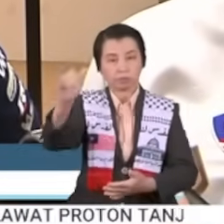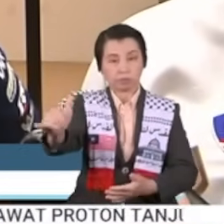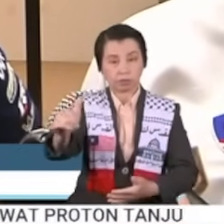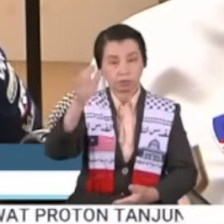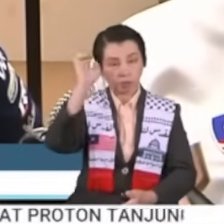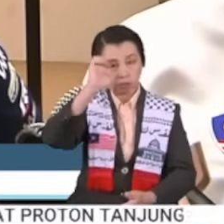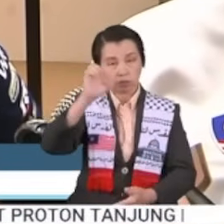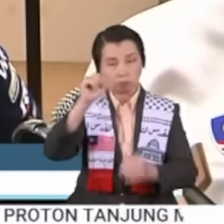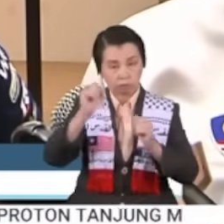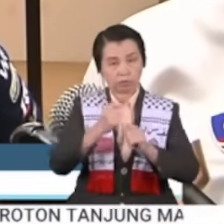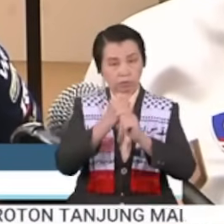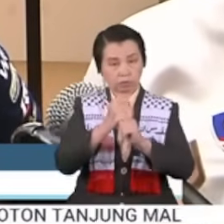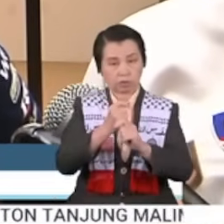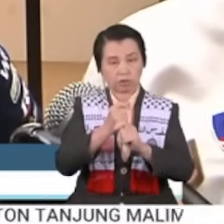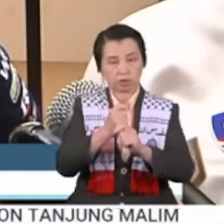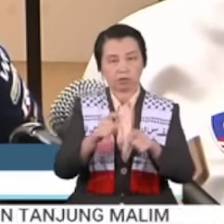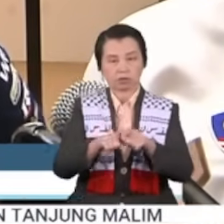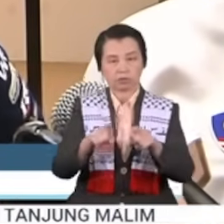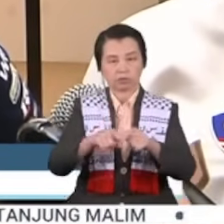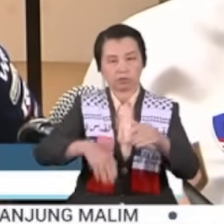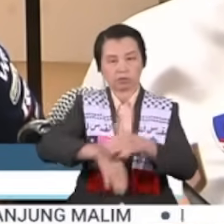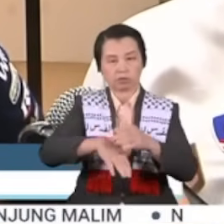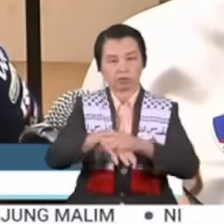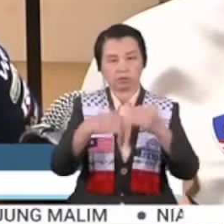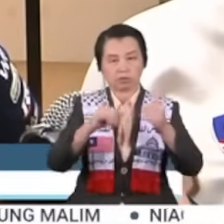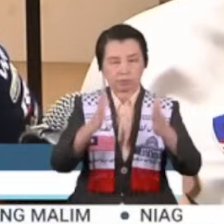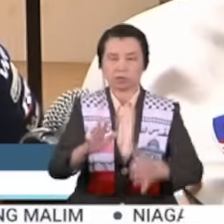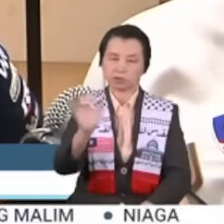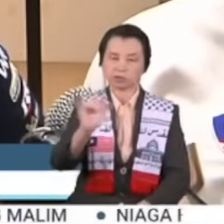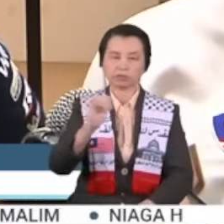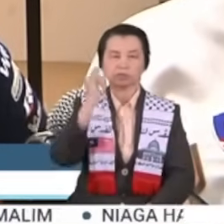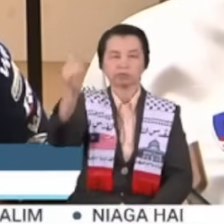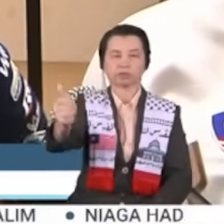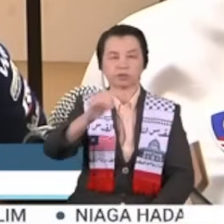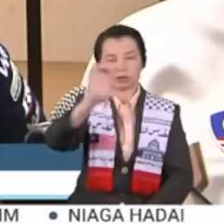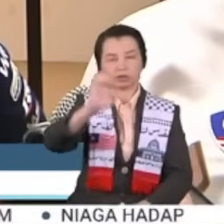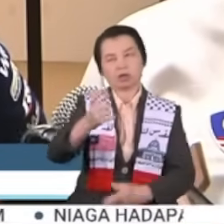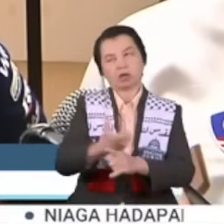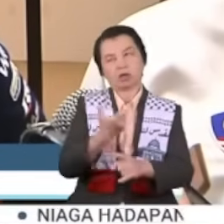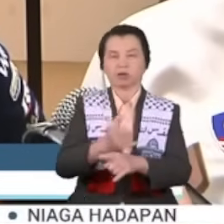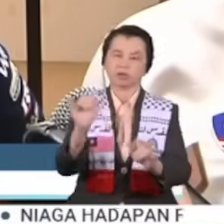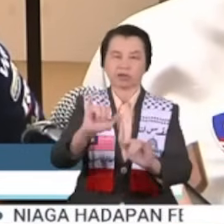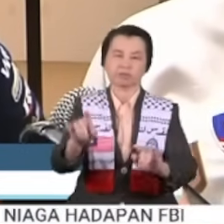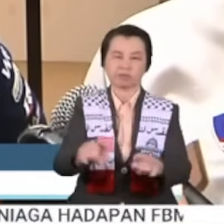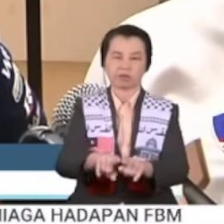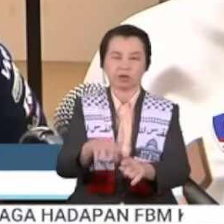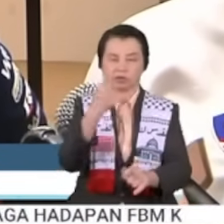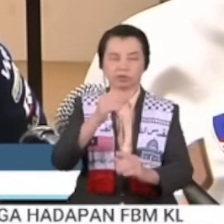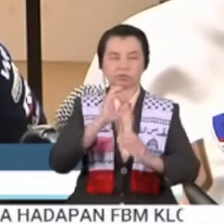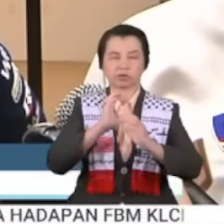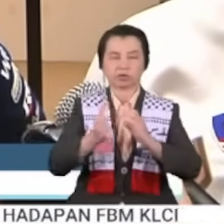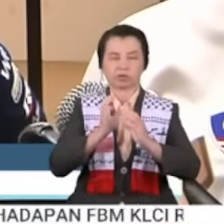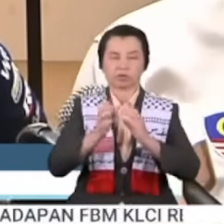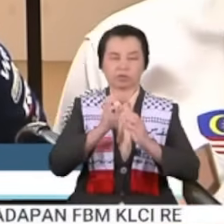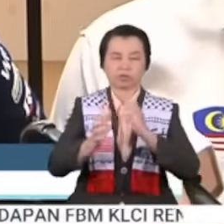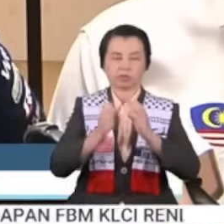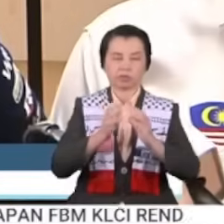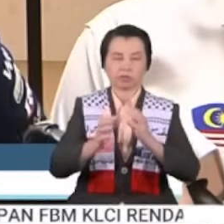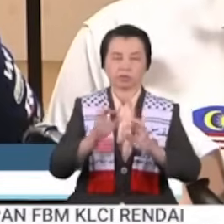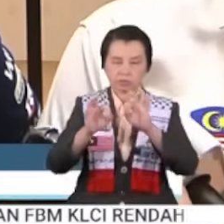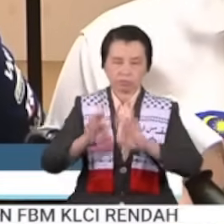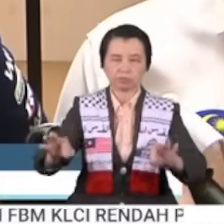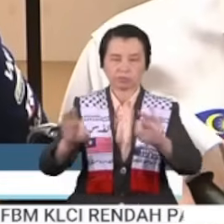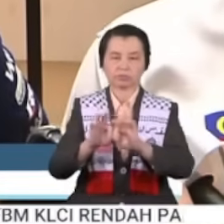Europe dah tak tahan macam kita punyaot player sama jugaama Sebab Dia communication yang